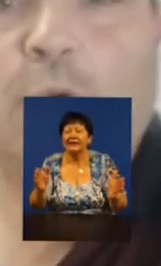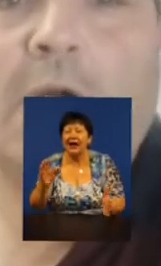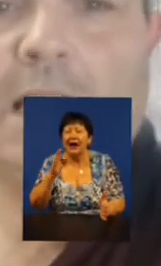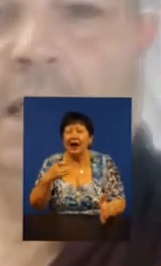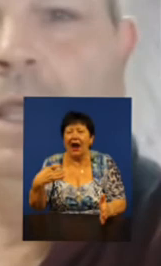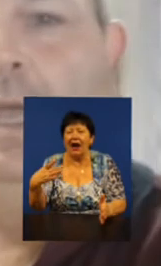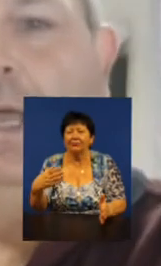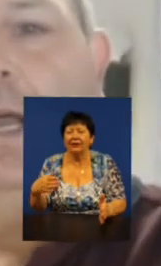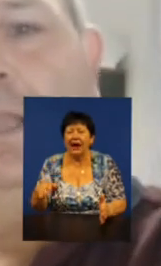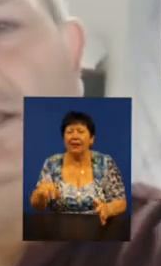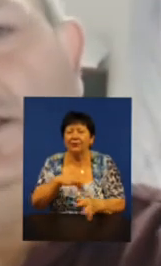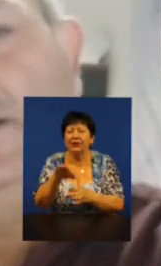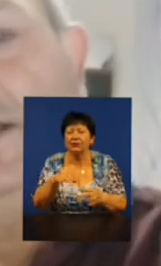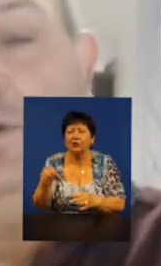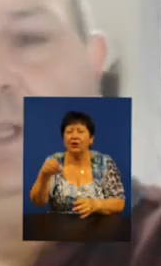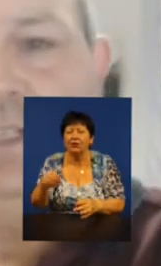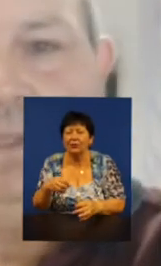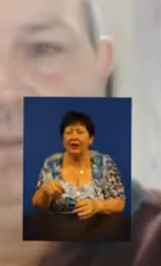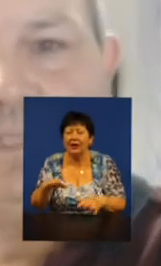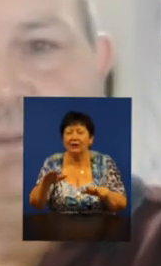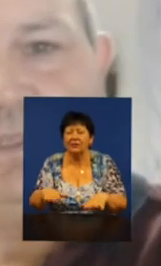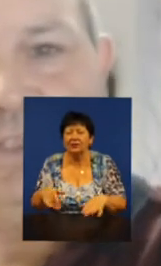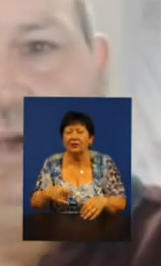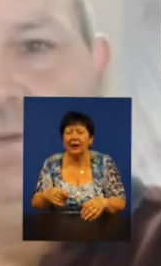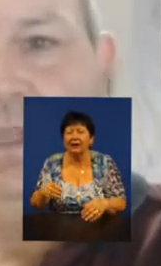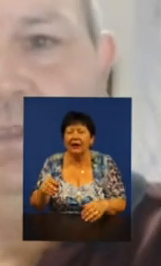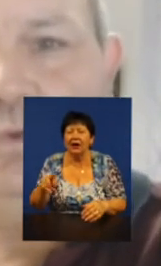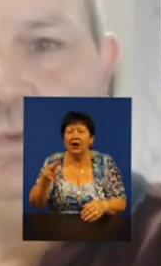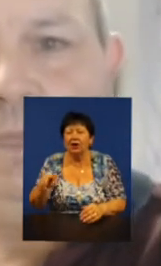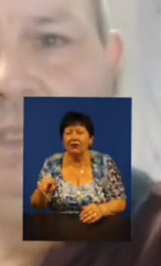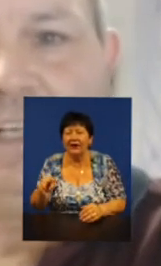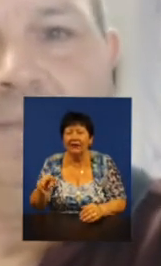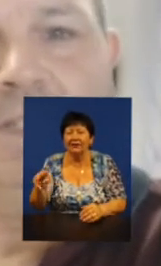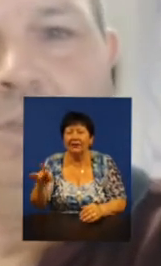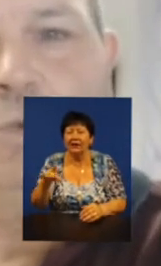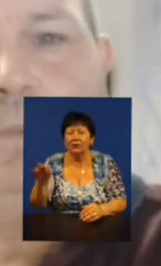nivel local în raioanele Cimișlia, Basarabească și Șilova